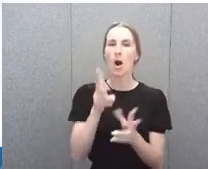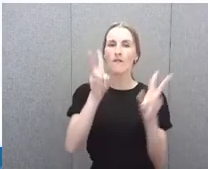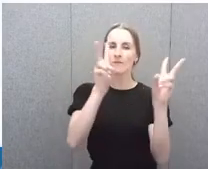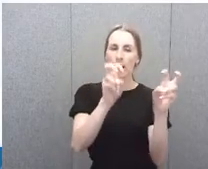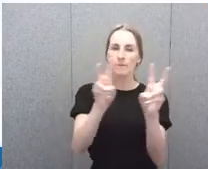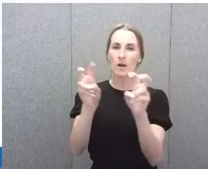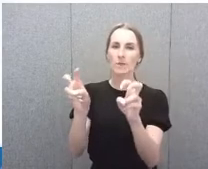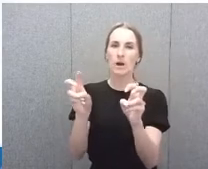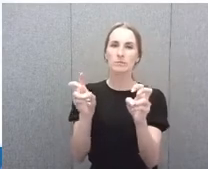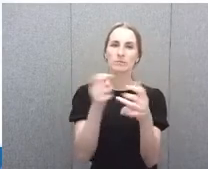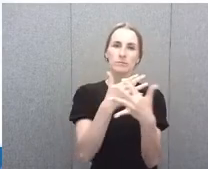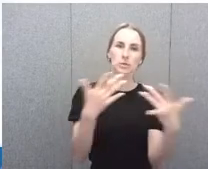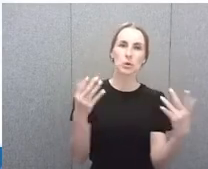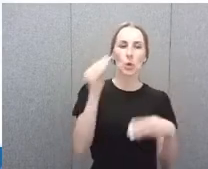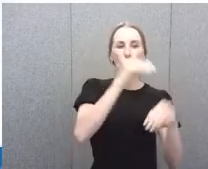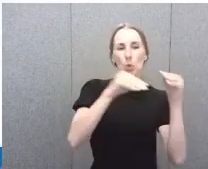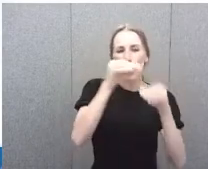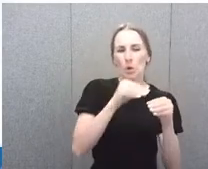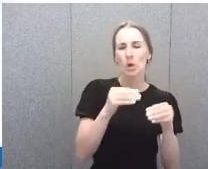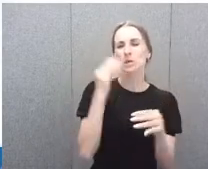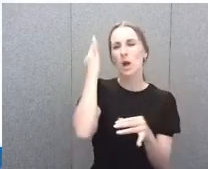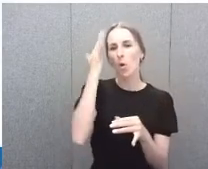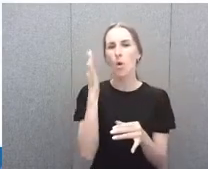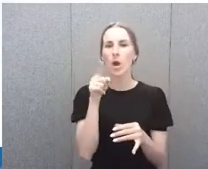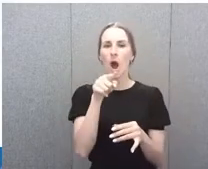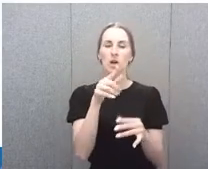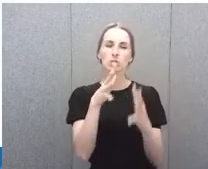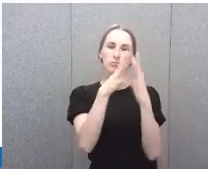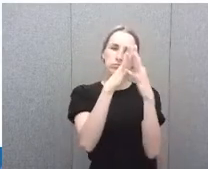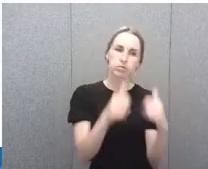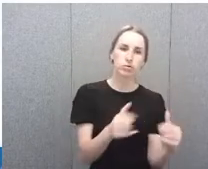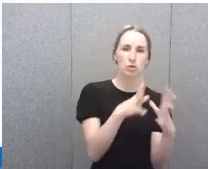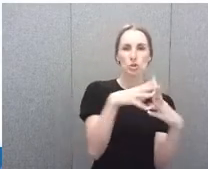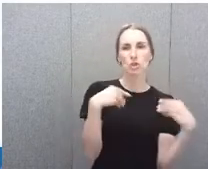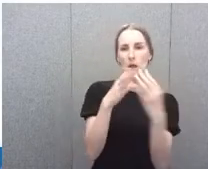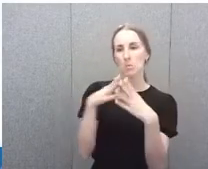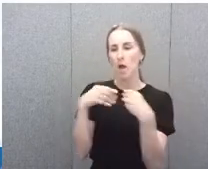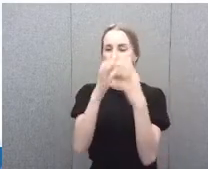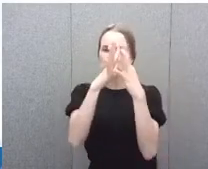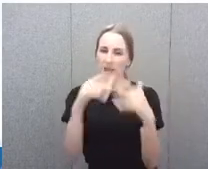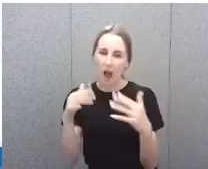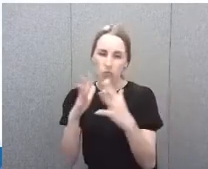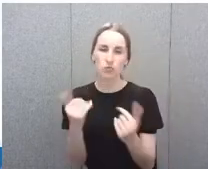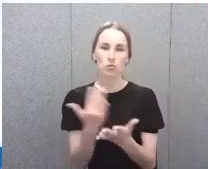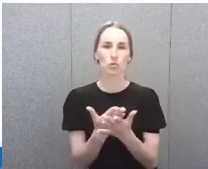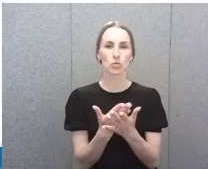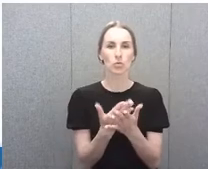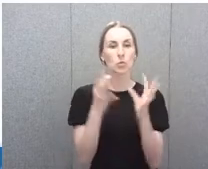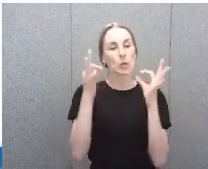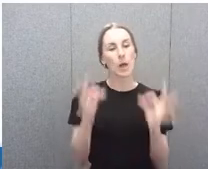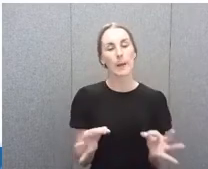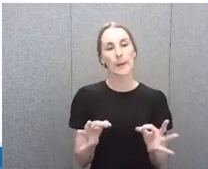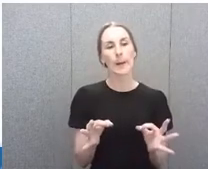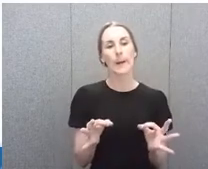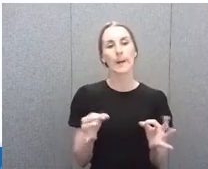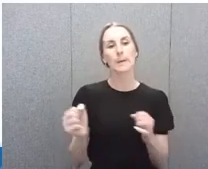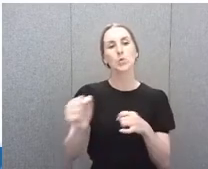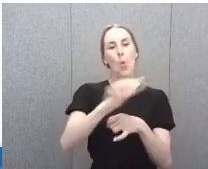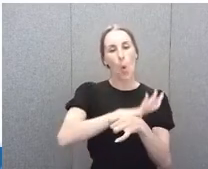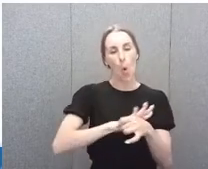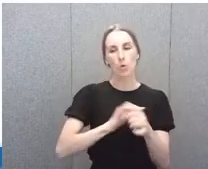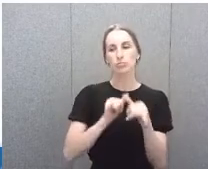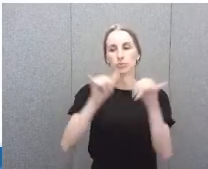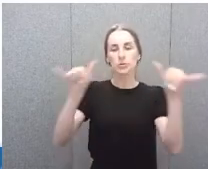8-9 месяцев на радиостанции Пука меня обвиняли в различных конспирационных теориях, в том, что я хочу уничтожить семью в